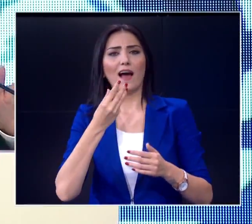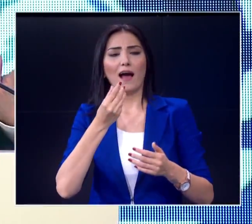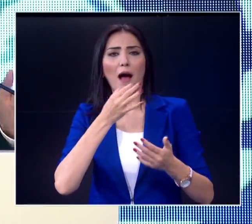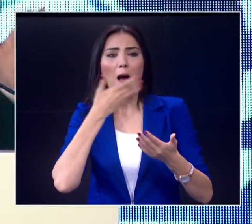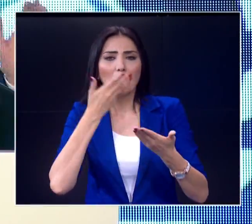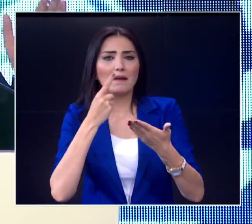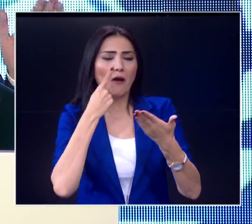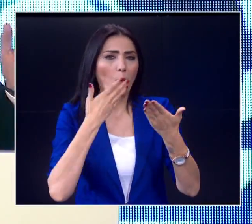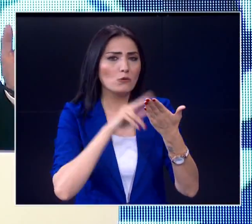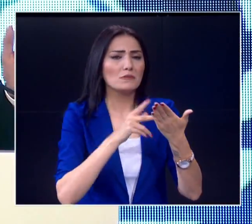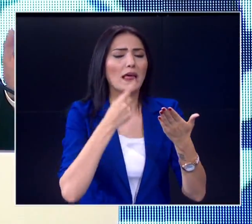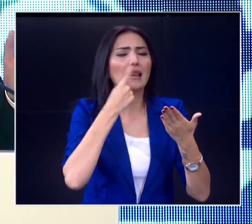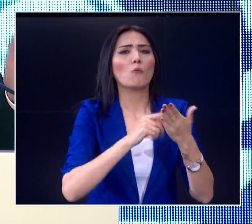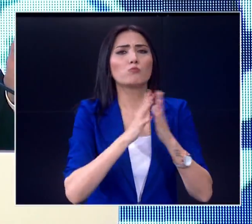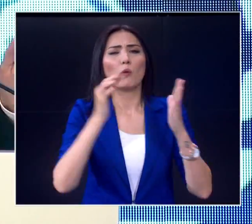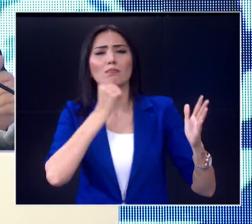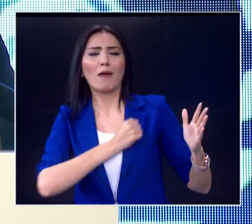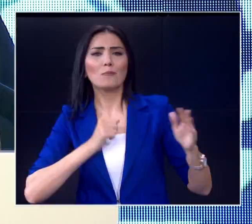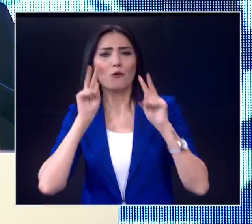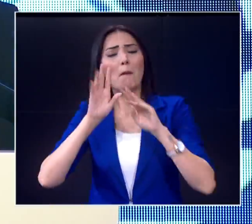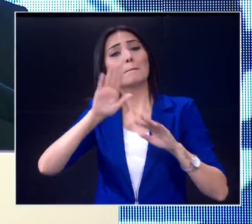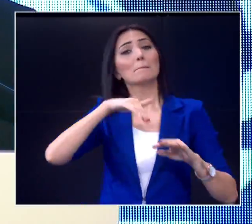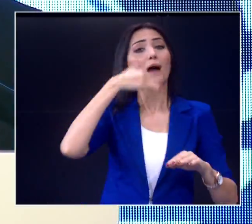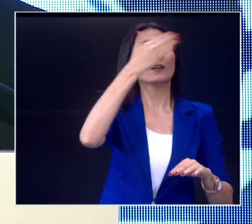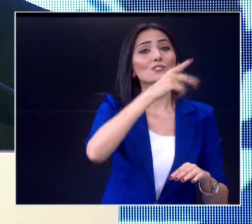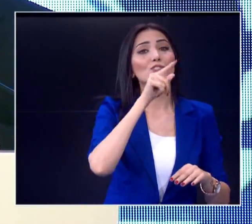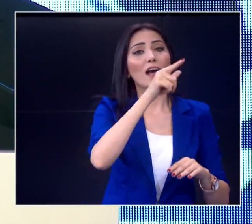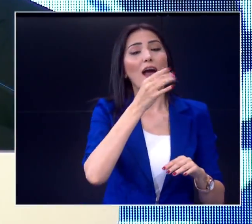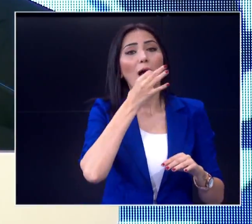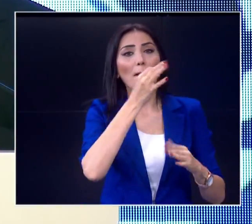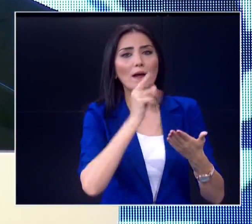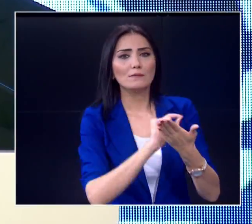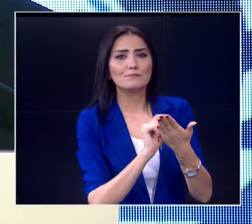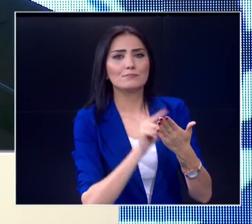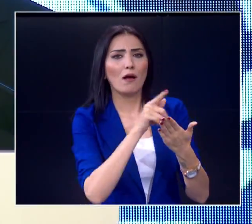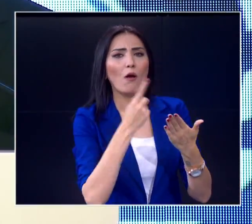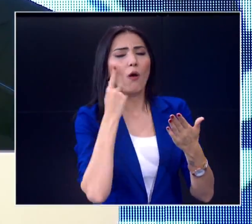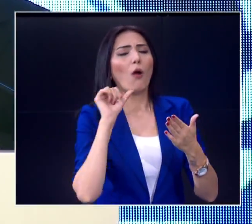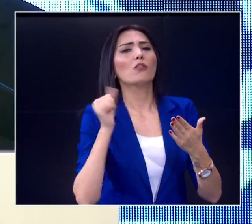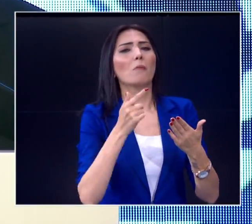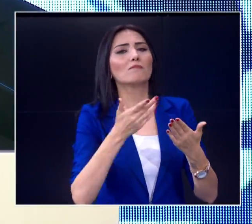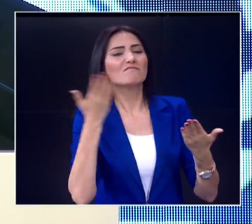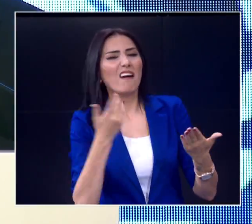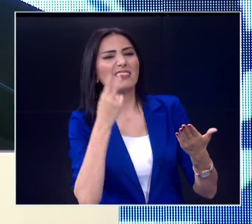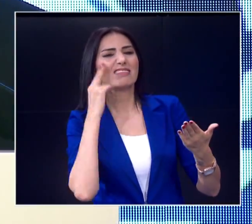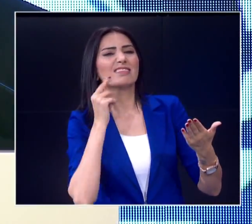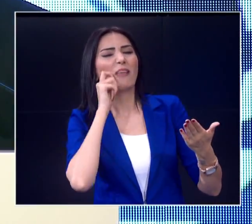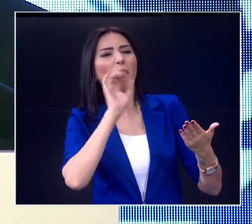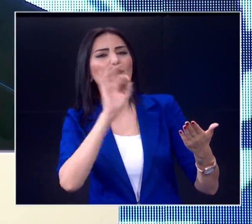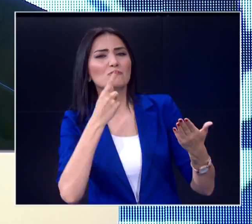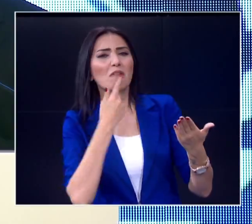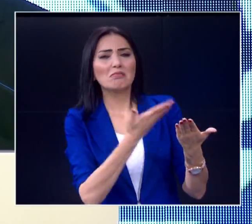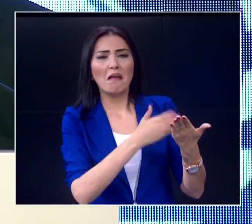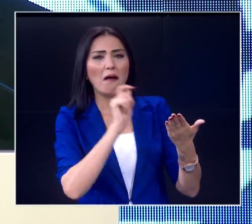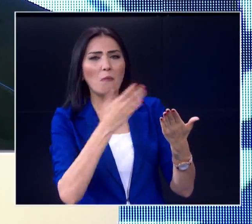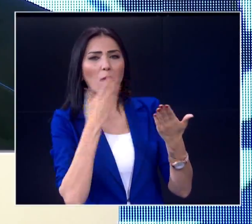inanmaz ve büyük tepki gösterir. Ama başkaları hakkındaki haberi de önemsemez, vay namussuz neler